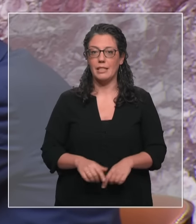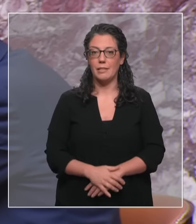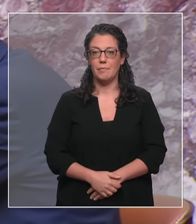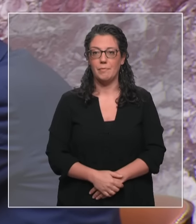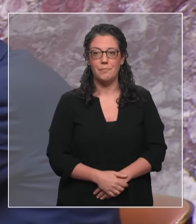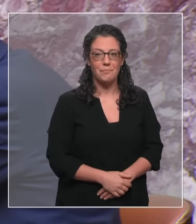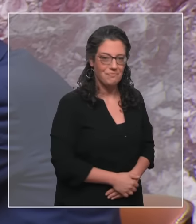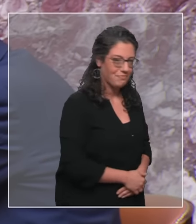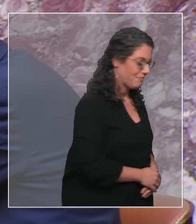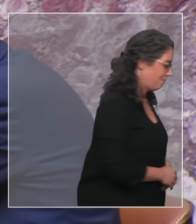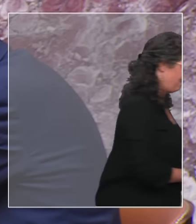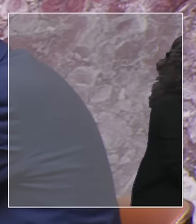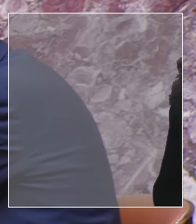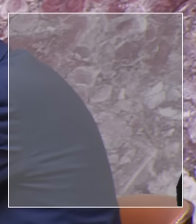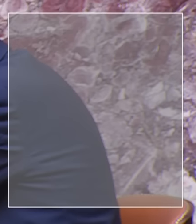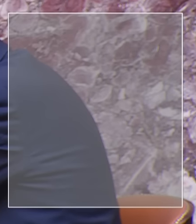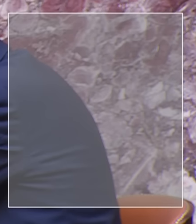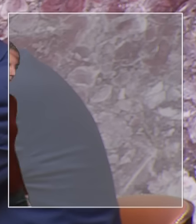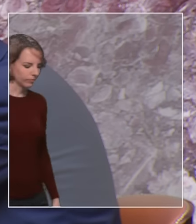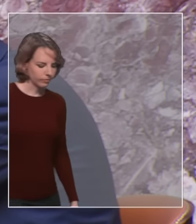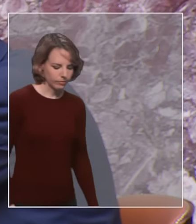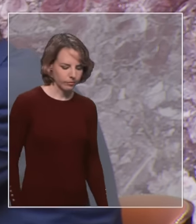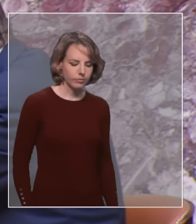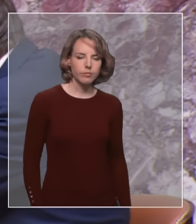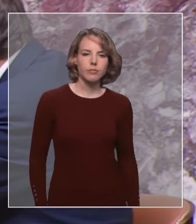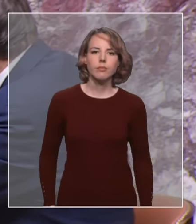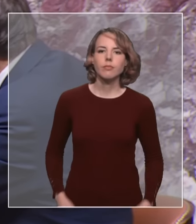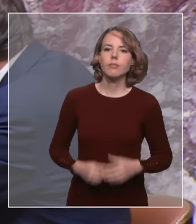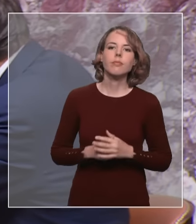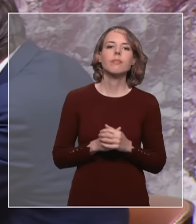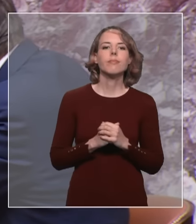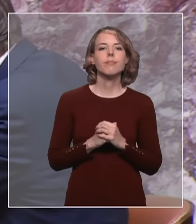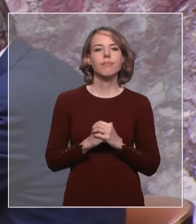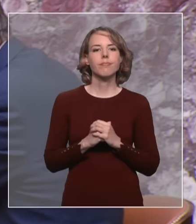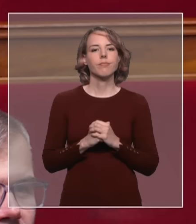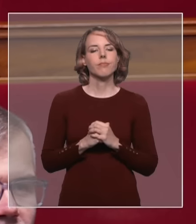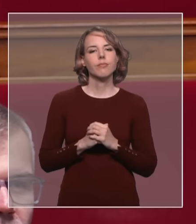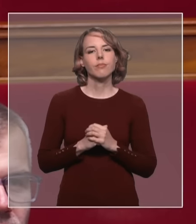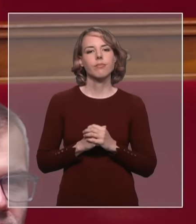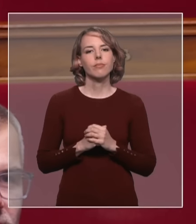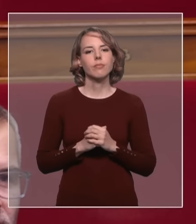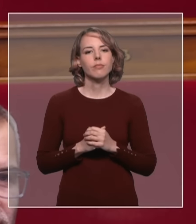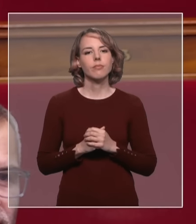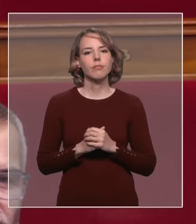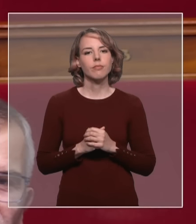La parole est à madame Sophie Vaguinet pour le groupe UDR.